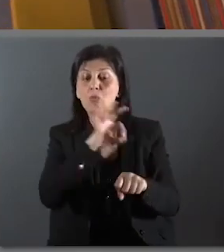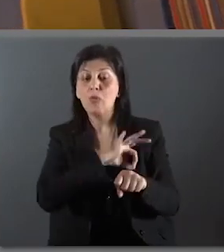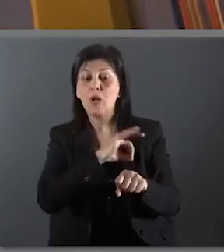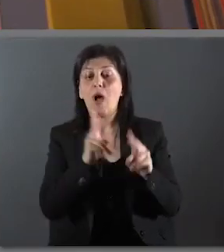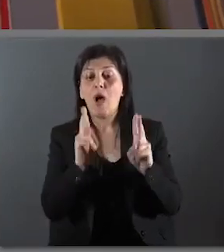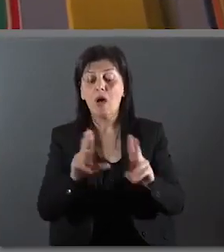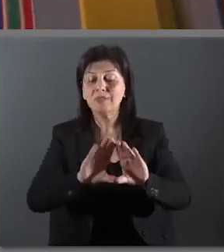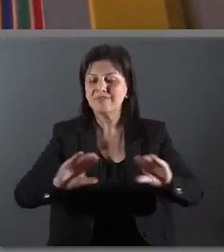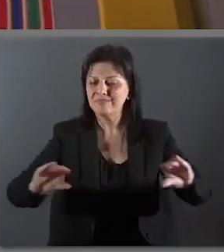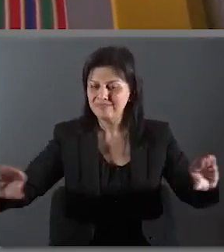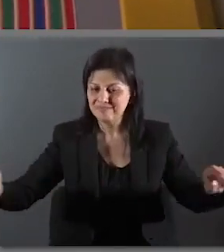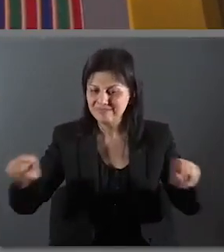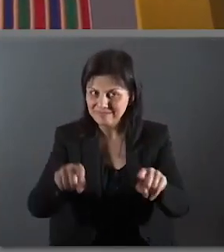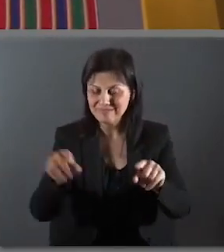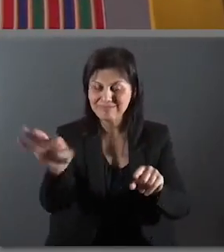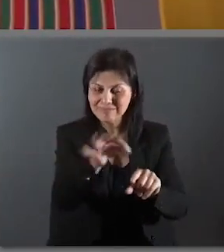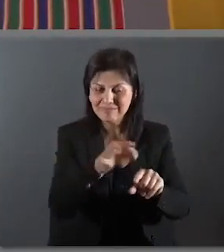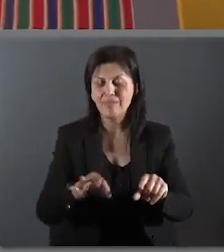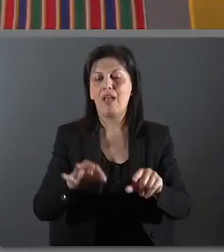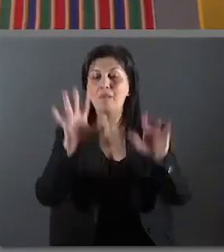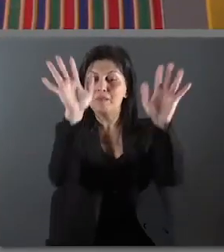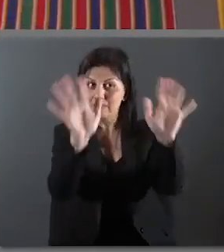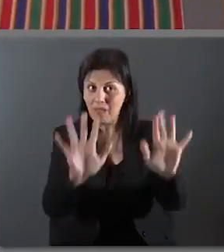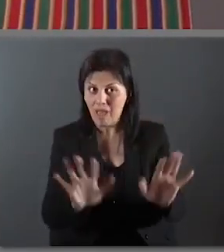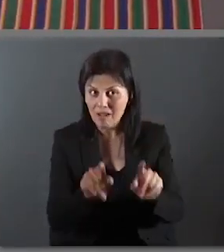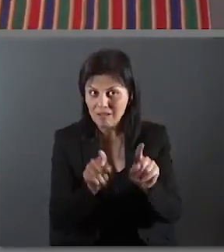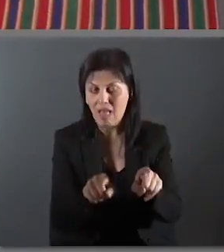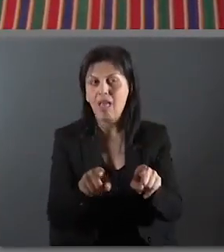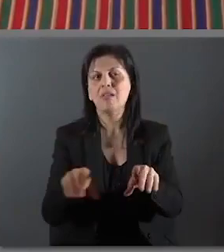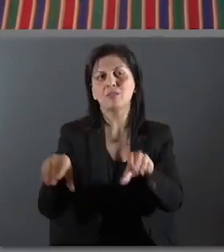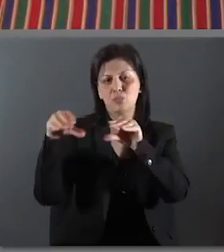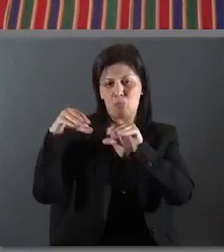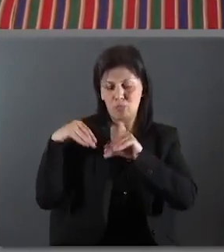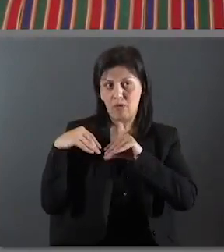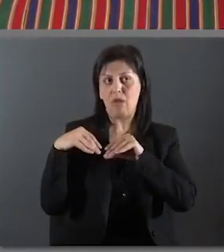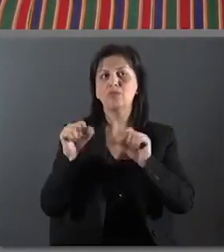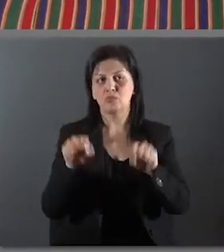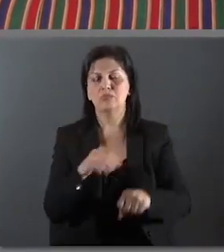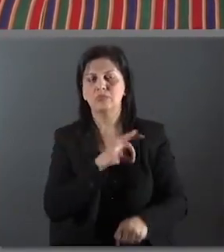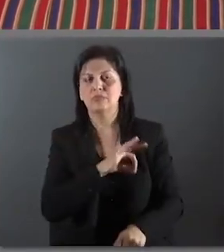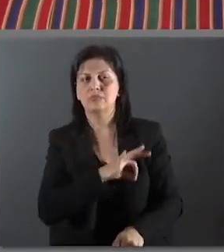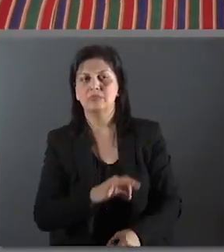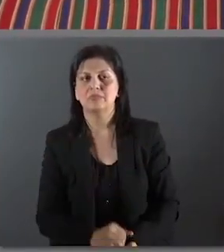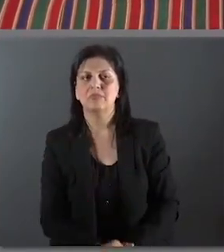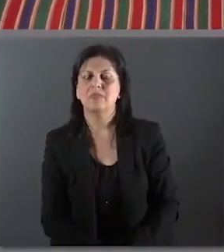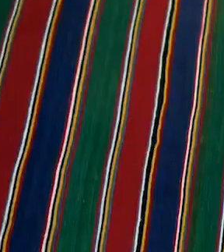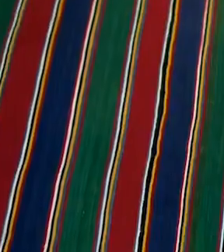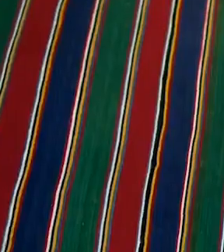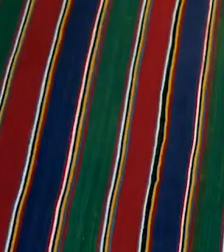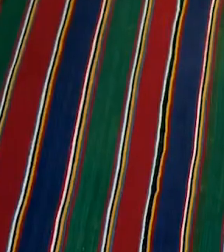cecimləri kəsərək onlardan döşə, yorğan üzü, pərdə, hətta geyimlər də belə tikirdilər.